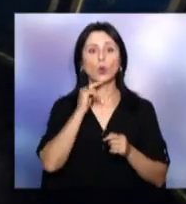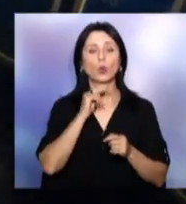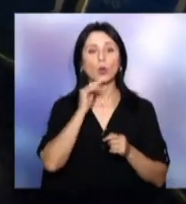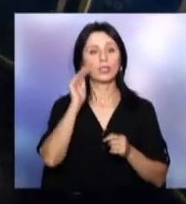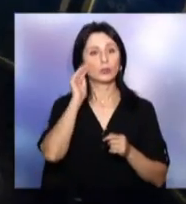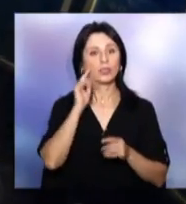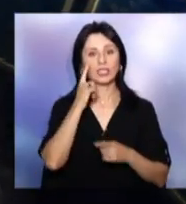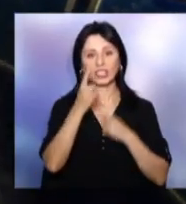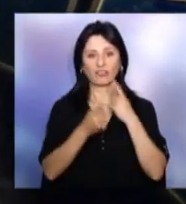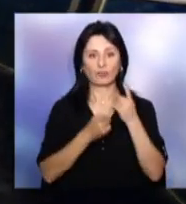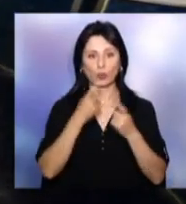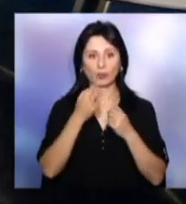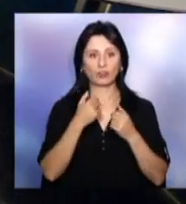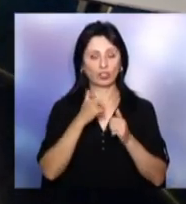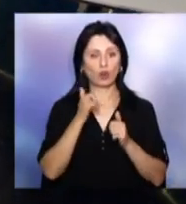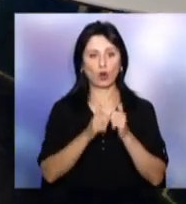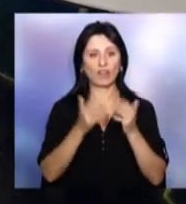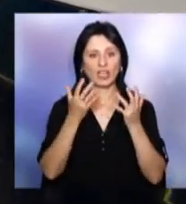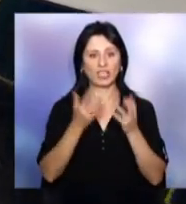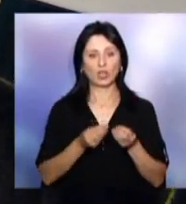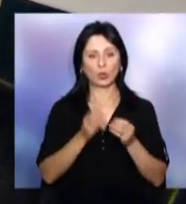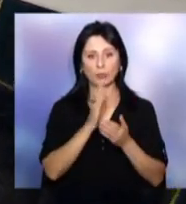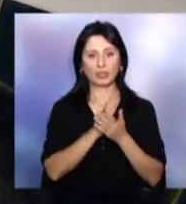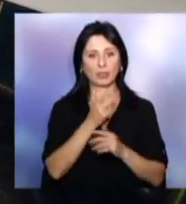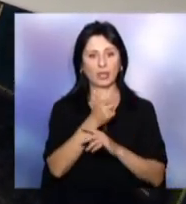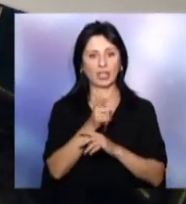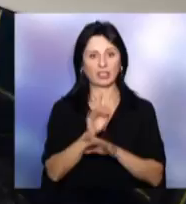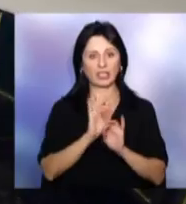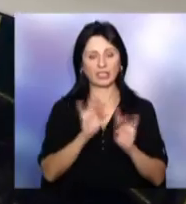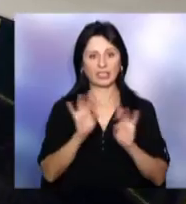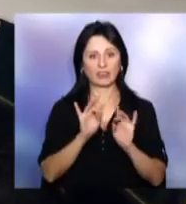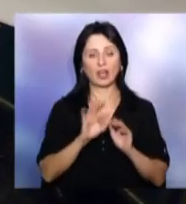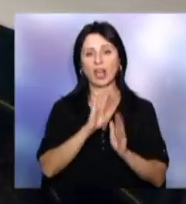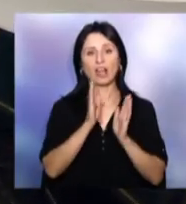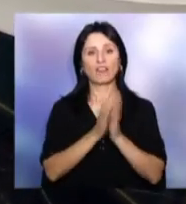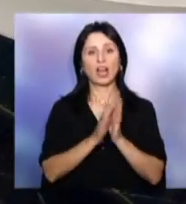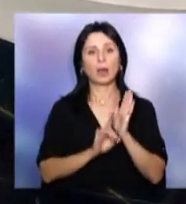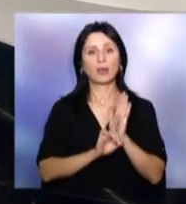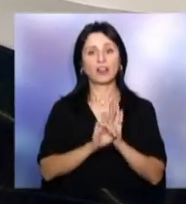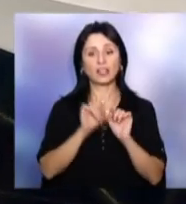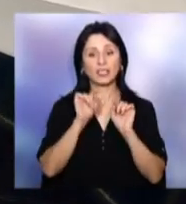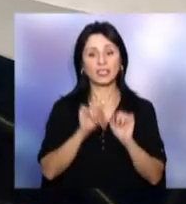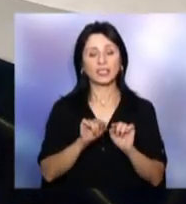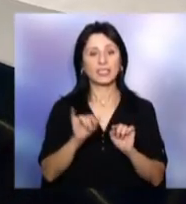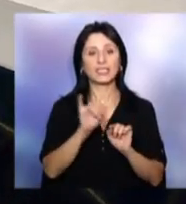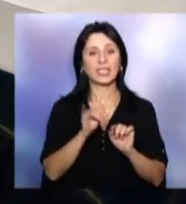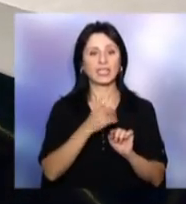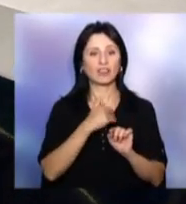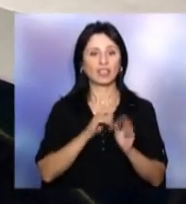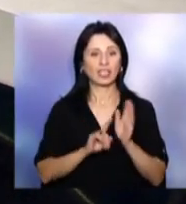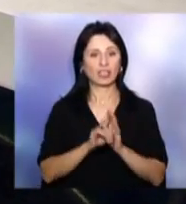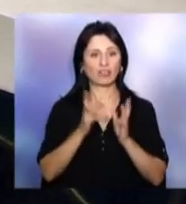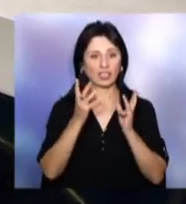მოისმენთ ინფორმაციას, რომელსაც ჩვენ ყოველდღიურად პირდაპირ ეთერში გიზიარებთ. და ყველაფერი იწყება იქიდან, საიდანაც გვინდა